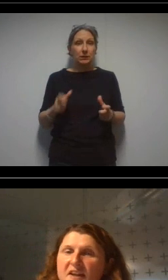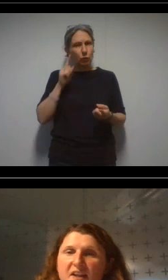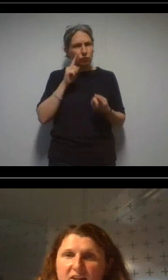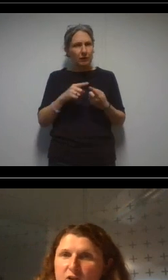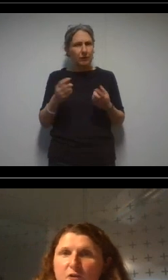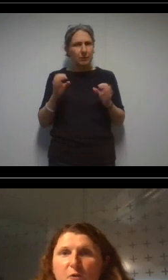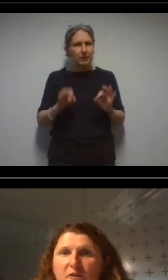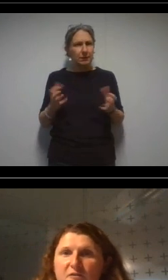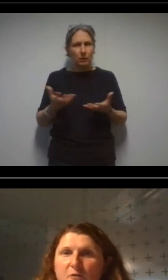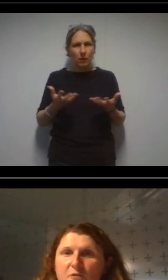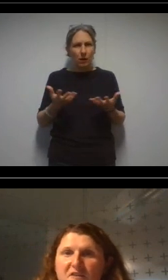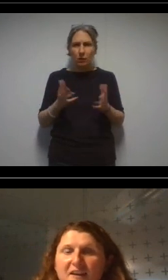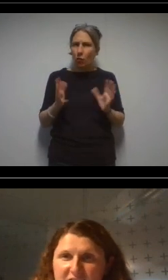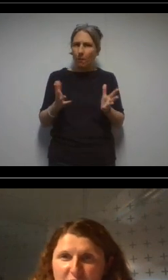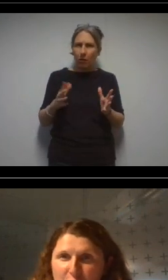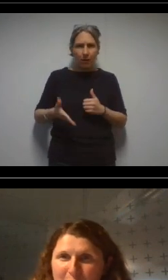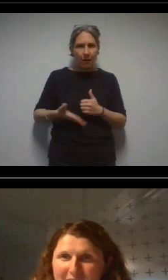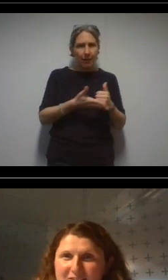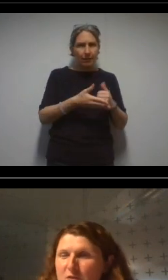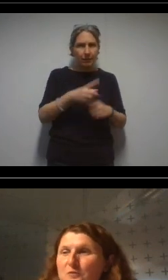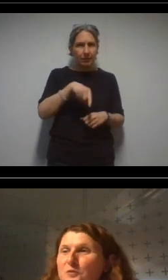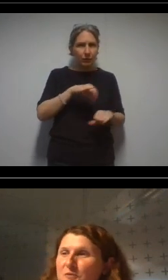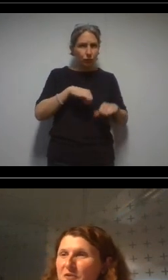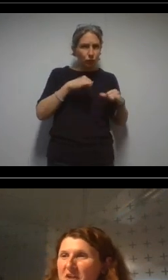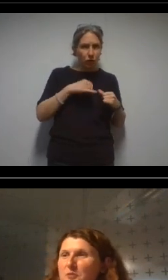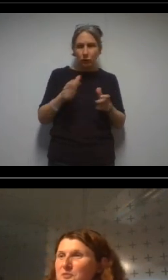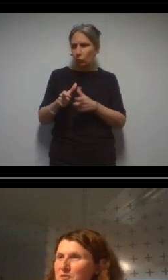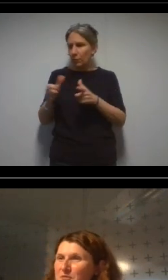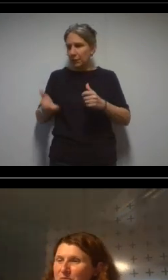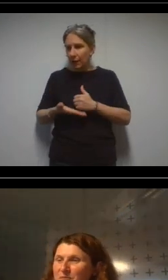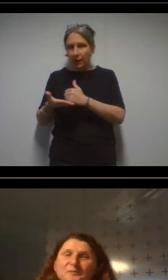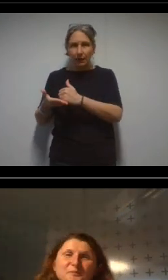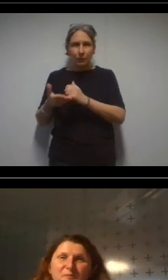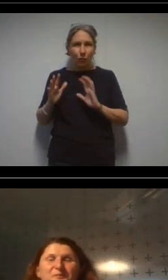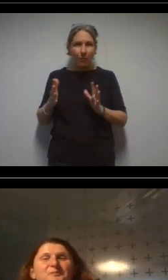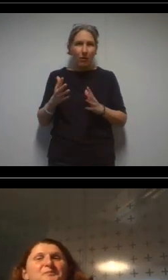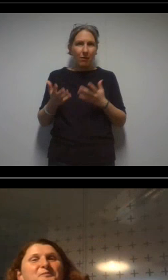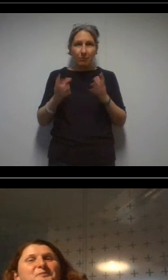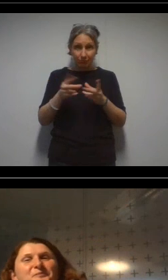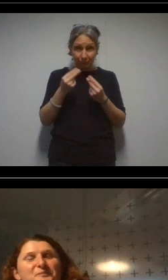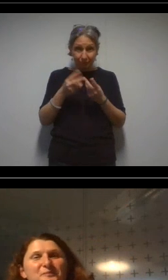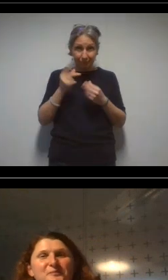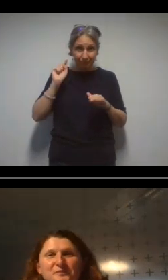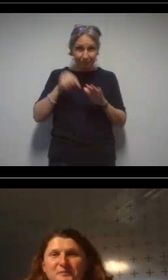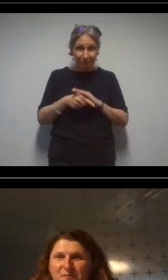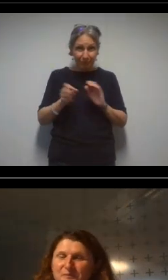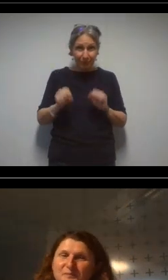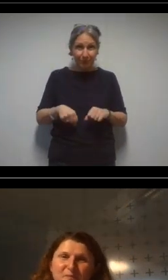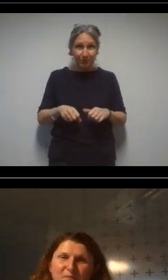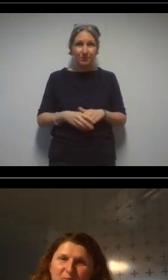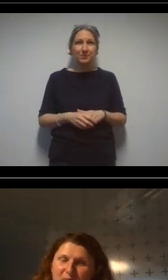que ça aide les jeunes, comment est-ce que ça aide les entreprises, est-ce que vous pouvez nous en dire un peu plus? Oui.